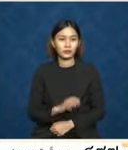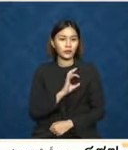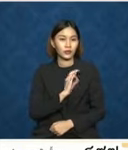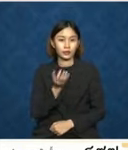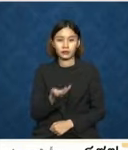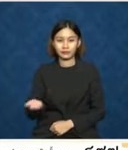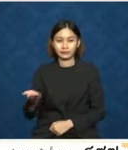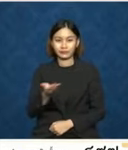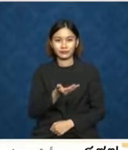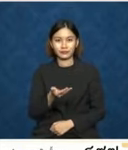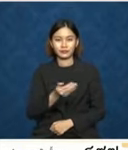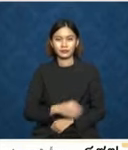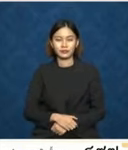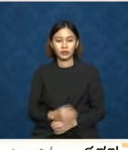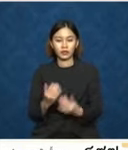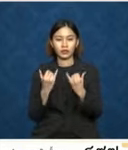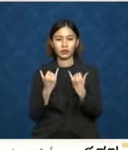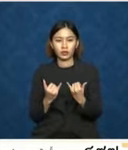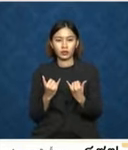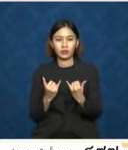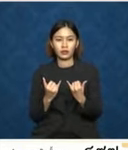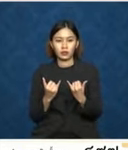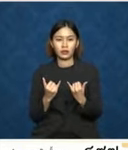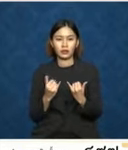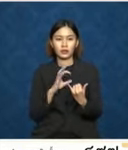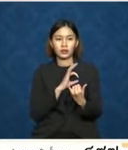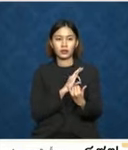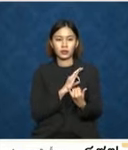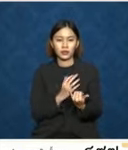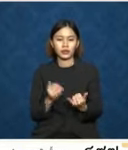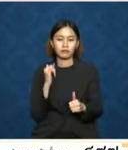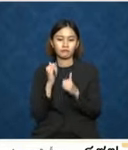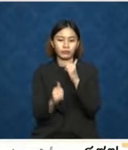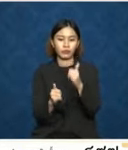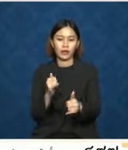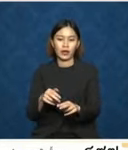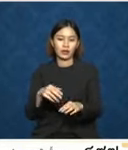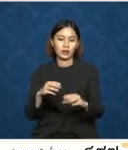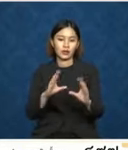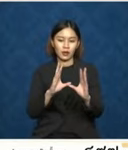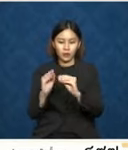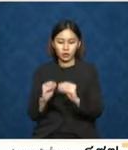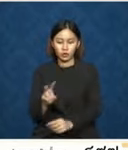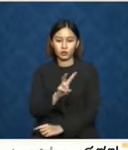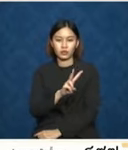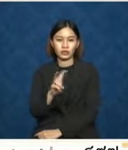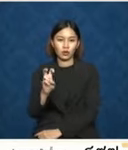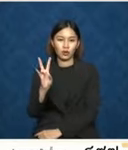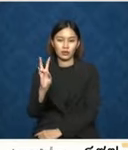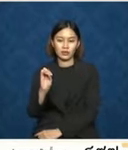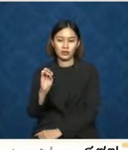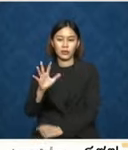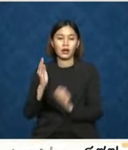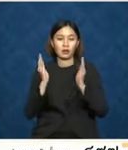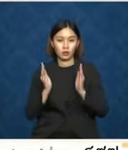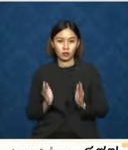สมาชิกได้มาลงชื่อประชุมจำนวน275ท่านแล้วนะครับถือว่าครบ